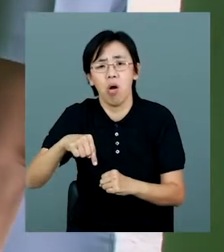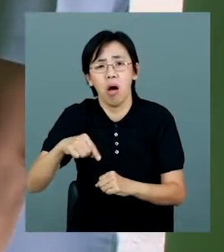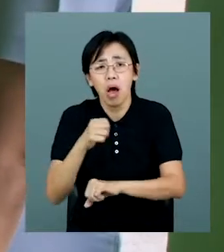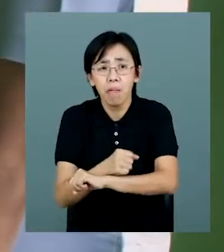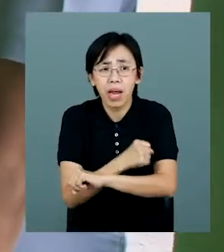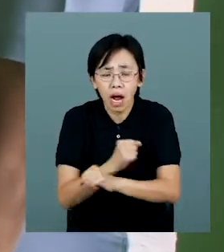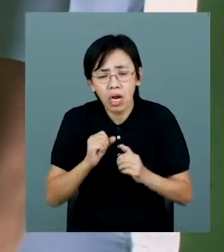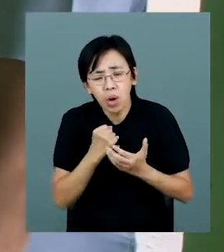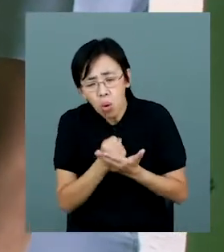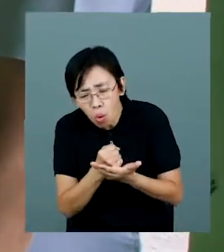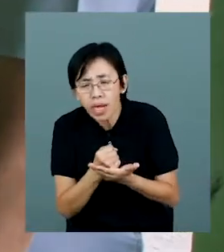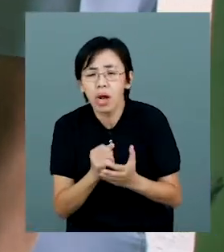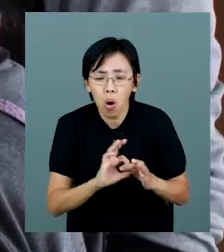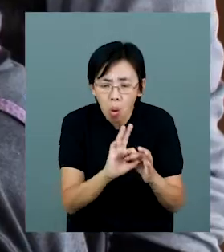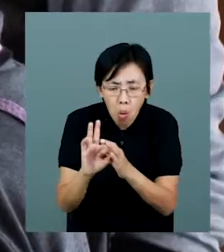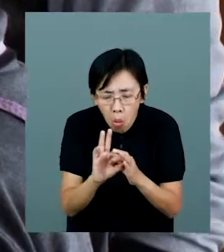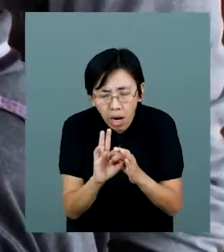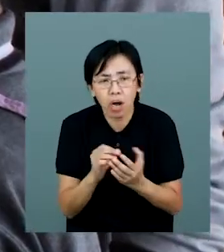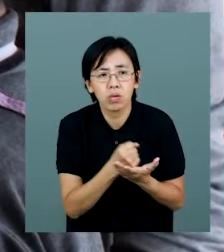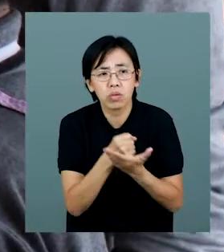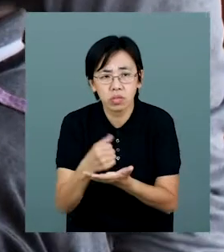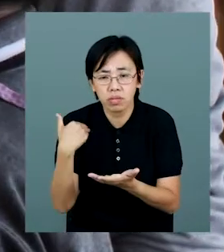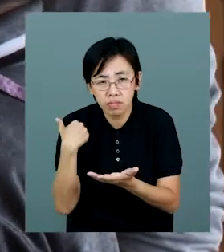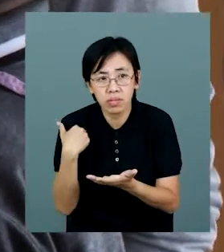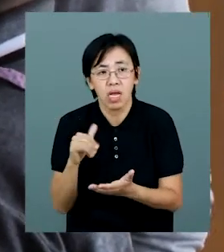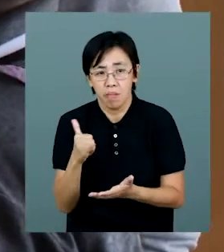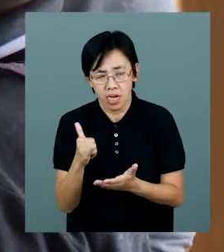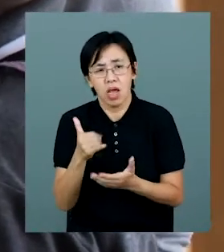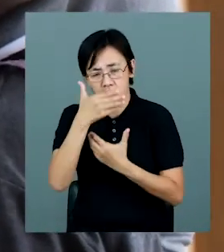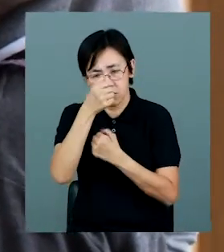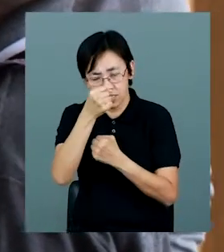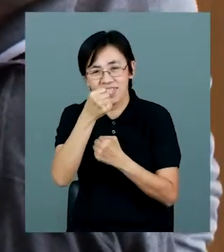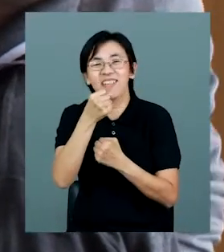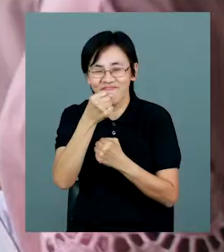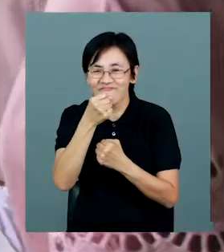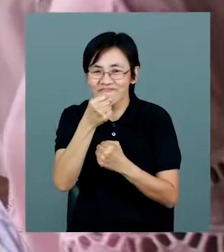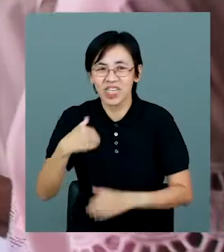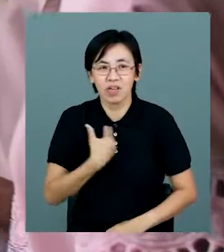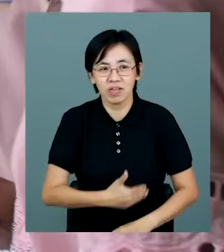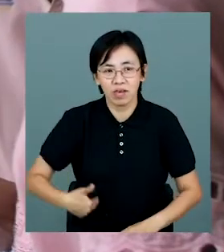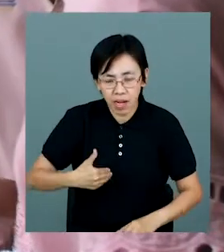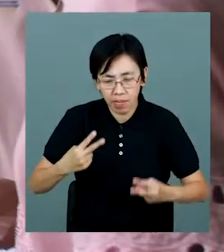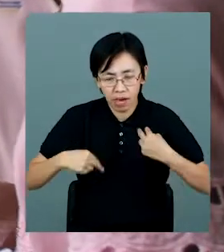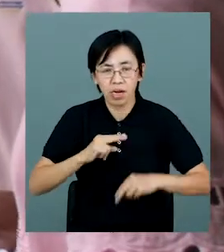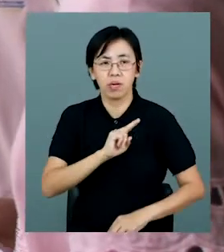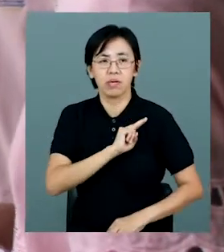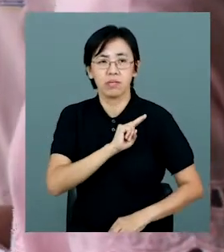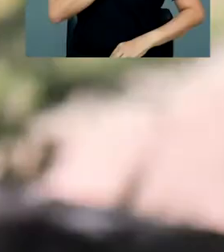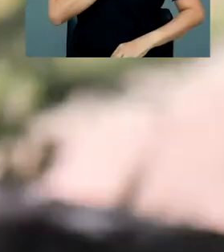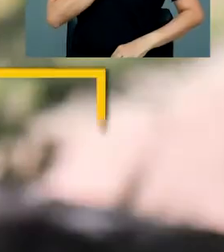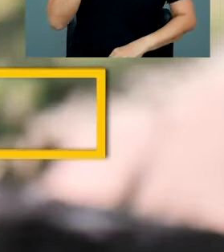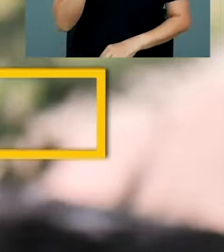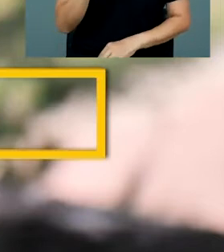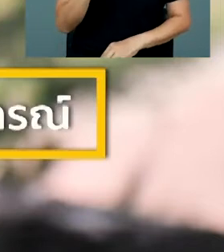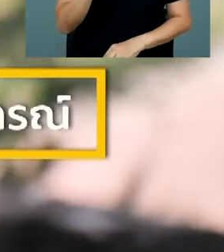ก็มีความเหมือนห่วงใยดูแลกันเองแล้วก็มีคนบางกลุ่มที่สนใจประเด็นเรื่องสุขภาพหรือการดูแลตัวเองนะคะ